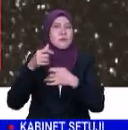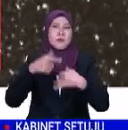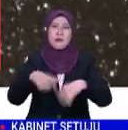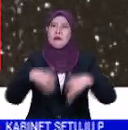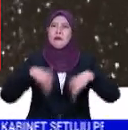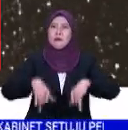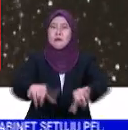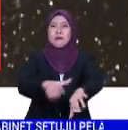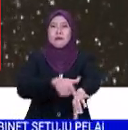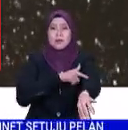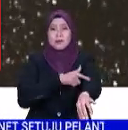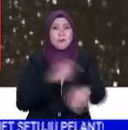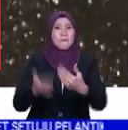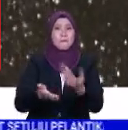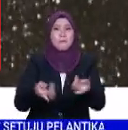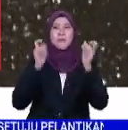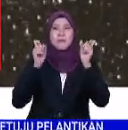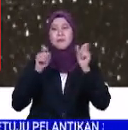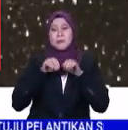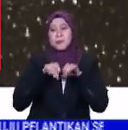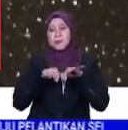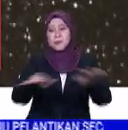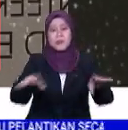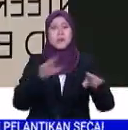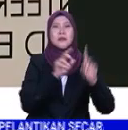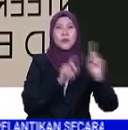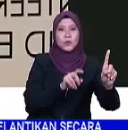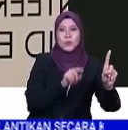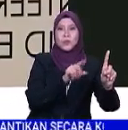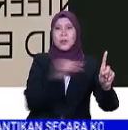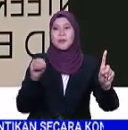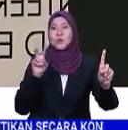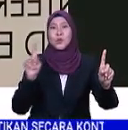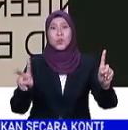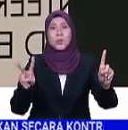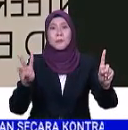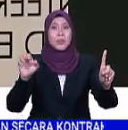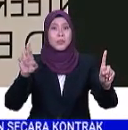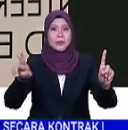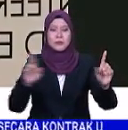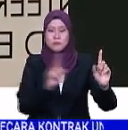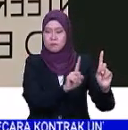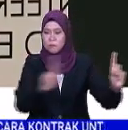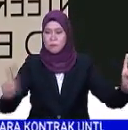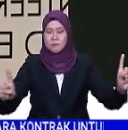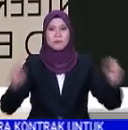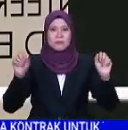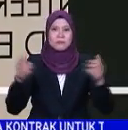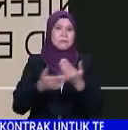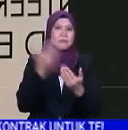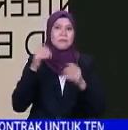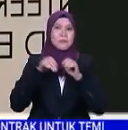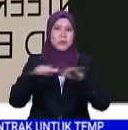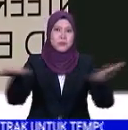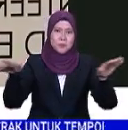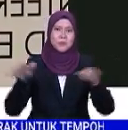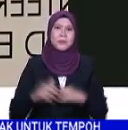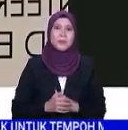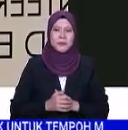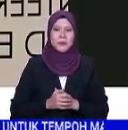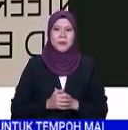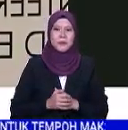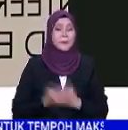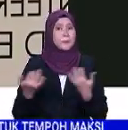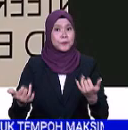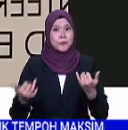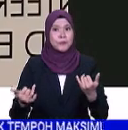mampu tersebar melebihi 1 hingga 2 meter. Jadi memang sangat penting ya. Pertama,